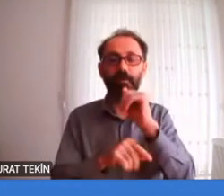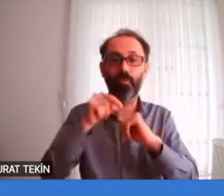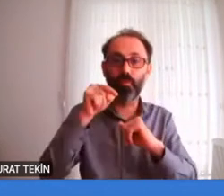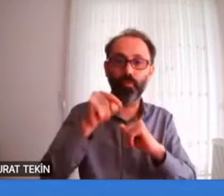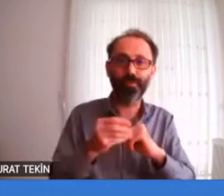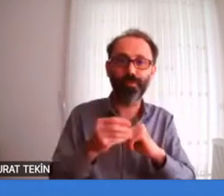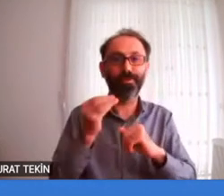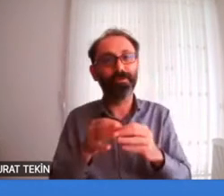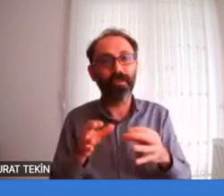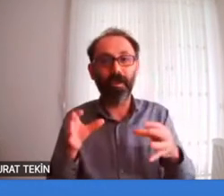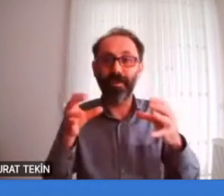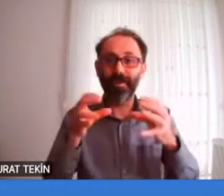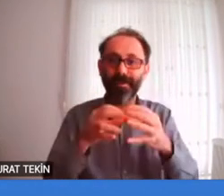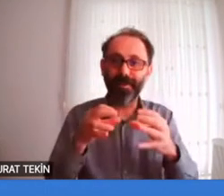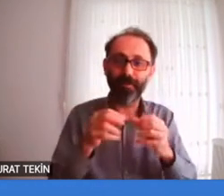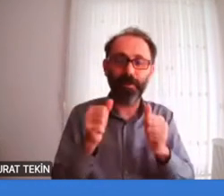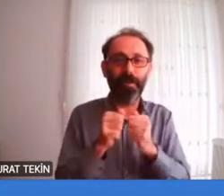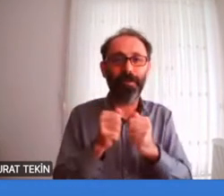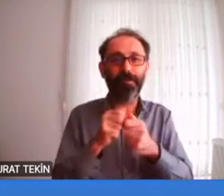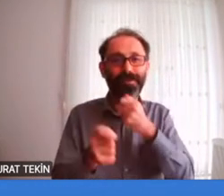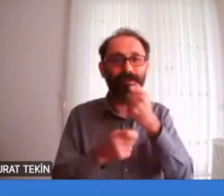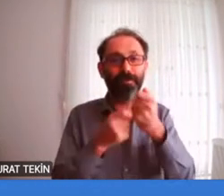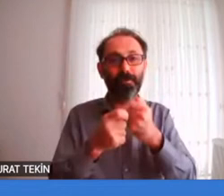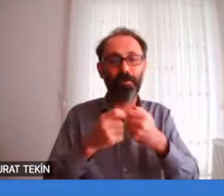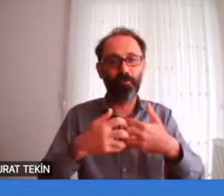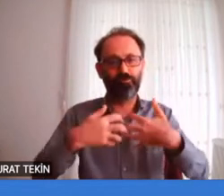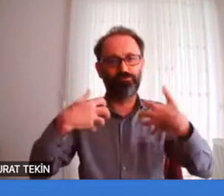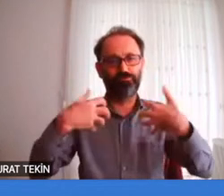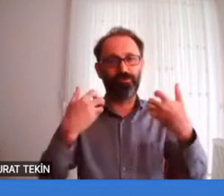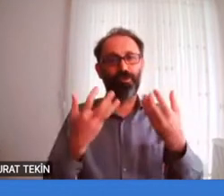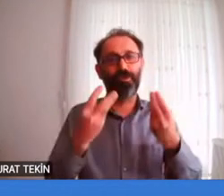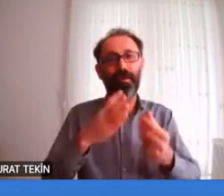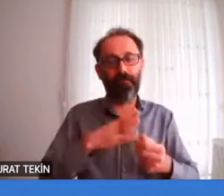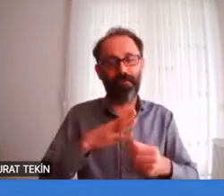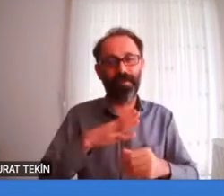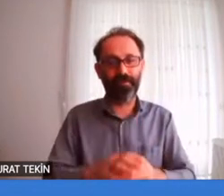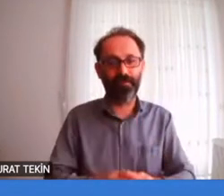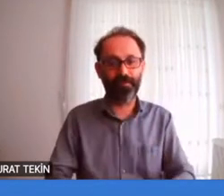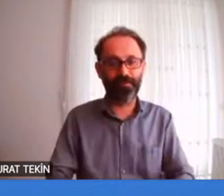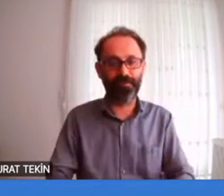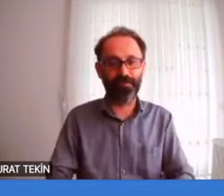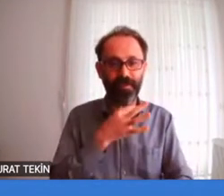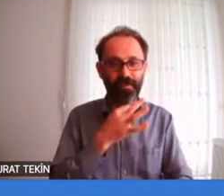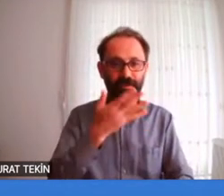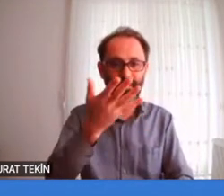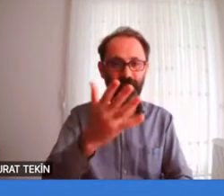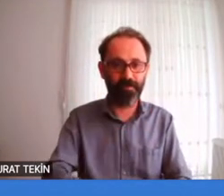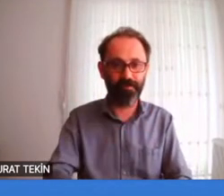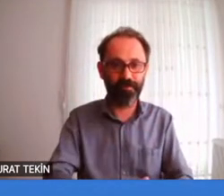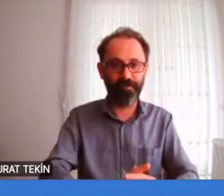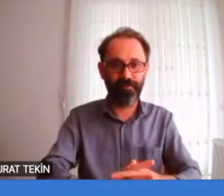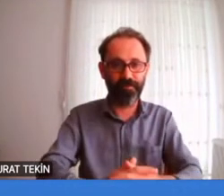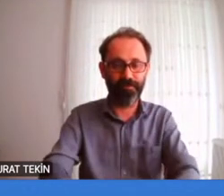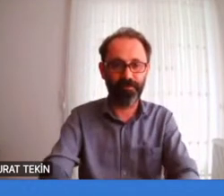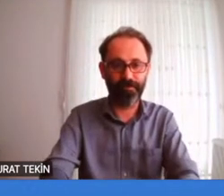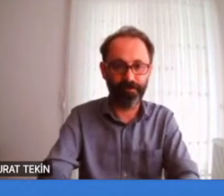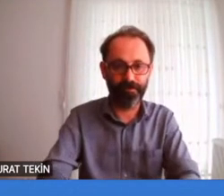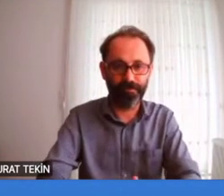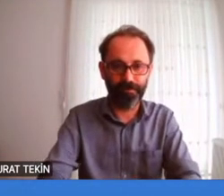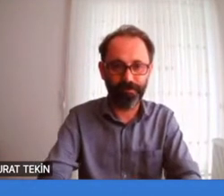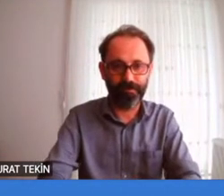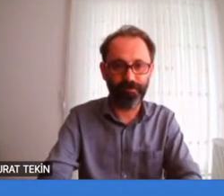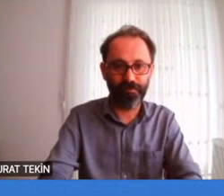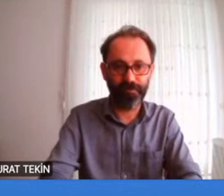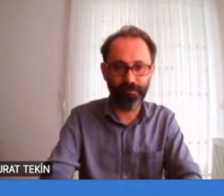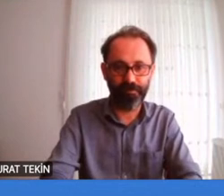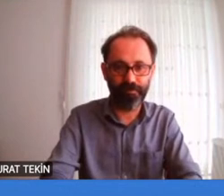parçası olmaktan çok gurur duyuyorum. Böyle. Teşekkür ediyorum. Diğer arkadaşlarımız da